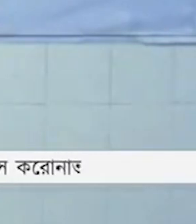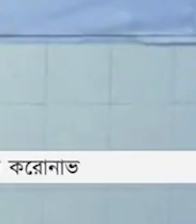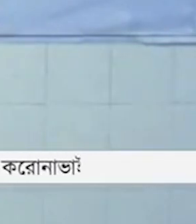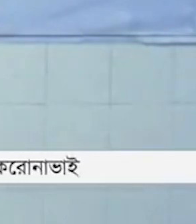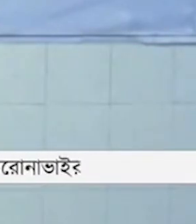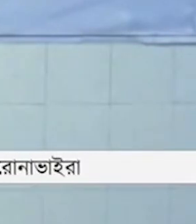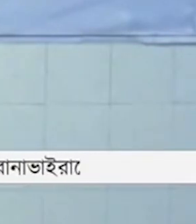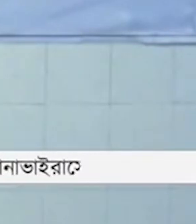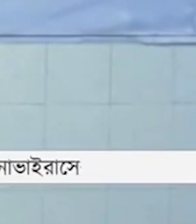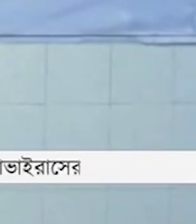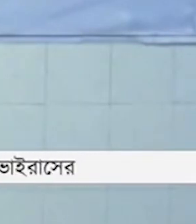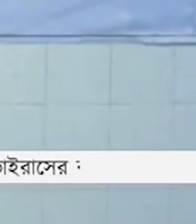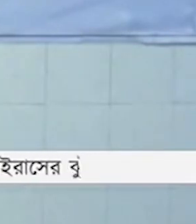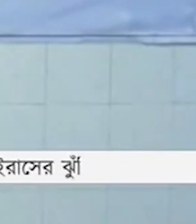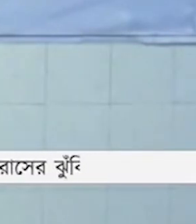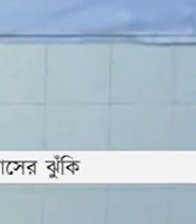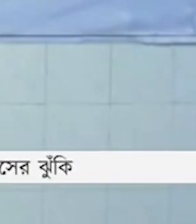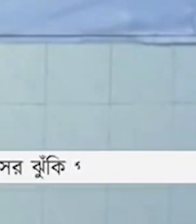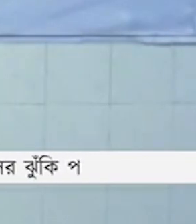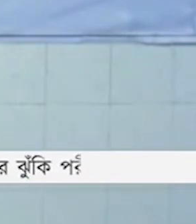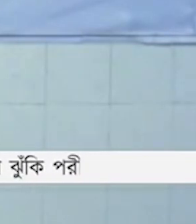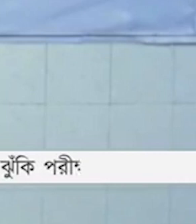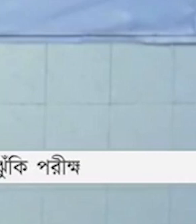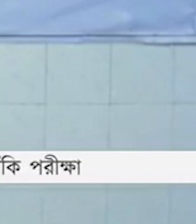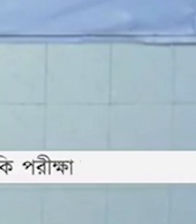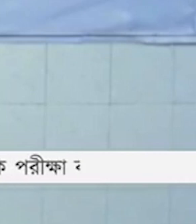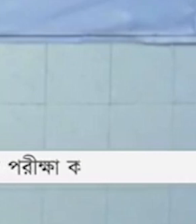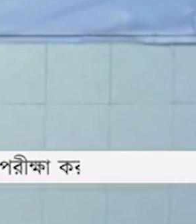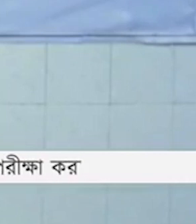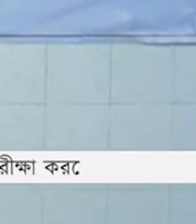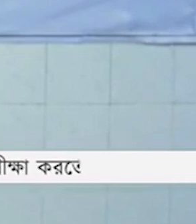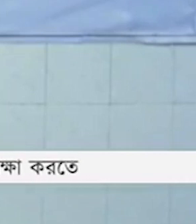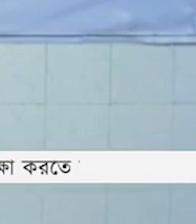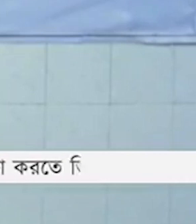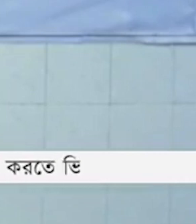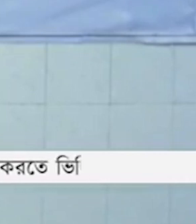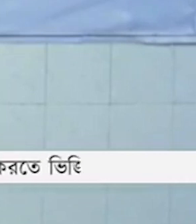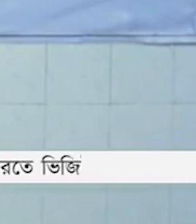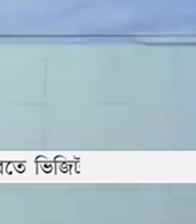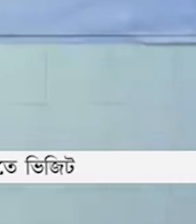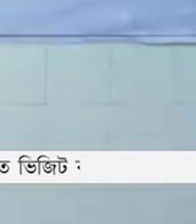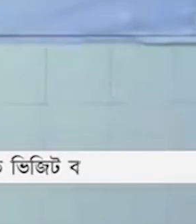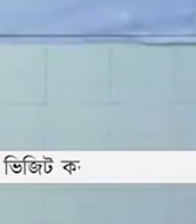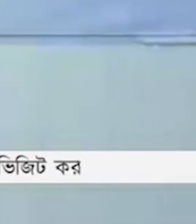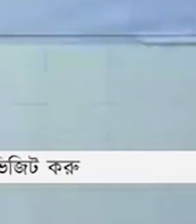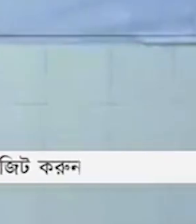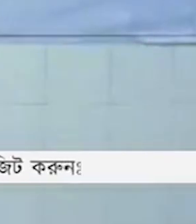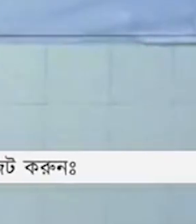পবিত্র এই সিয়াম সাধনার মাসে আমরা সহ সারা বিশ্বে ভয়াবহ এক দুর্যোগ